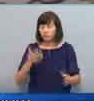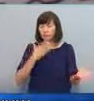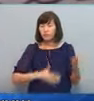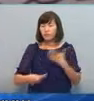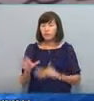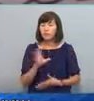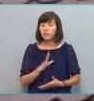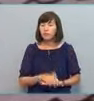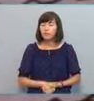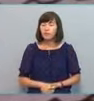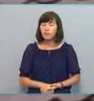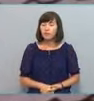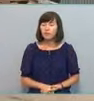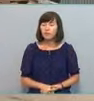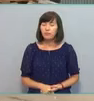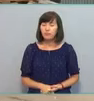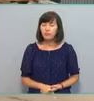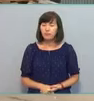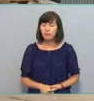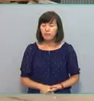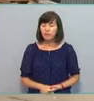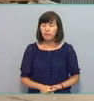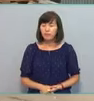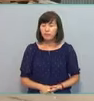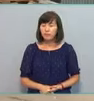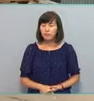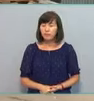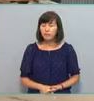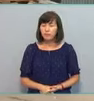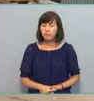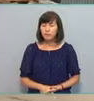риза. Арыс қаласынан Перизат Биназарқызы, Динар Нақыпбек, Садрабдуманап, Тан Ньюс.